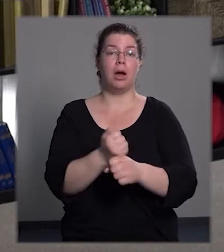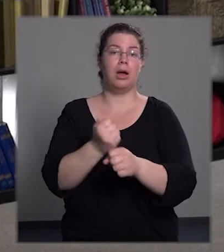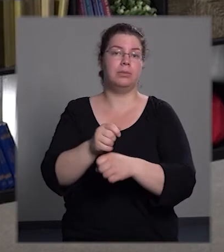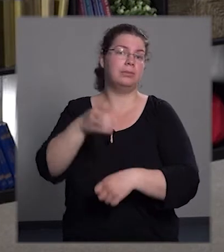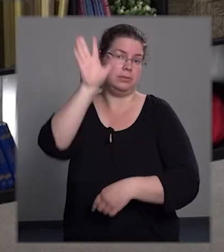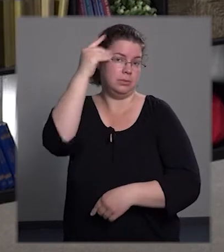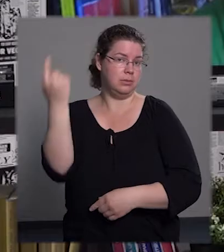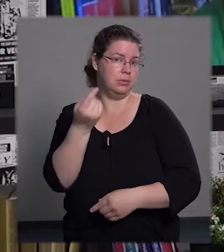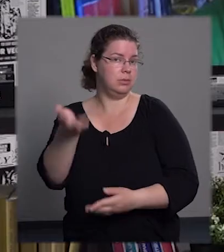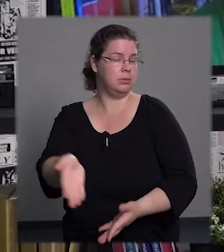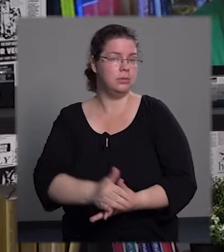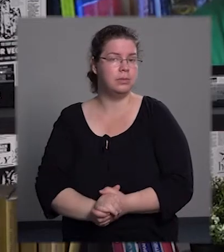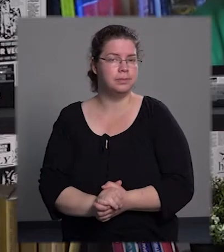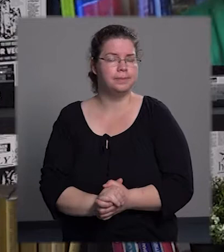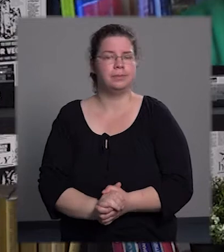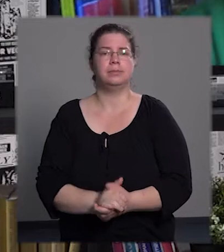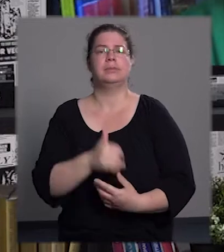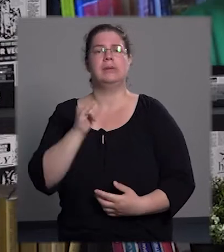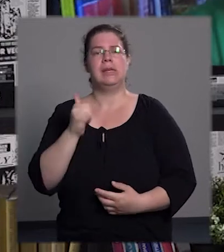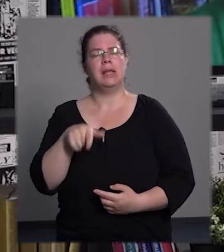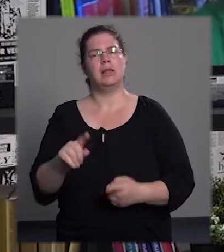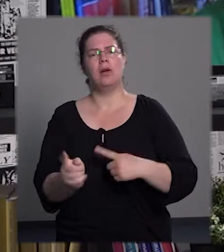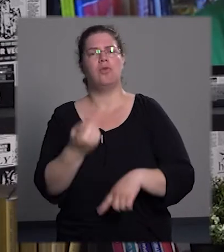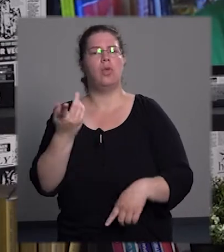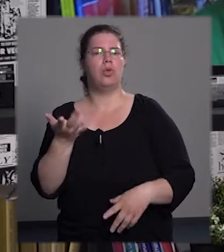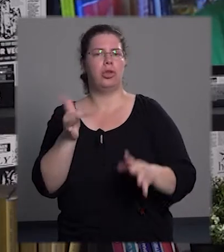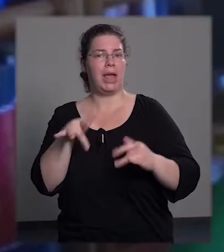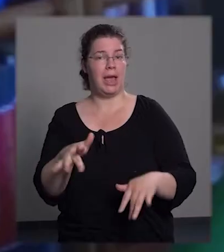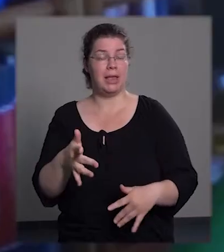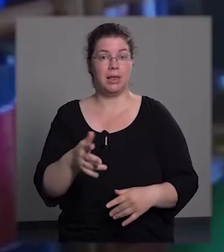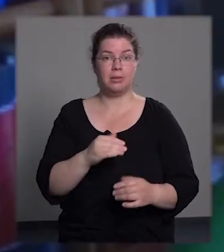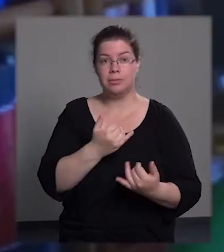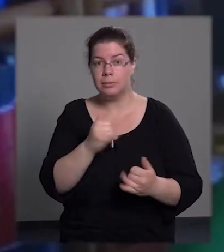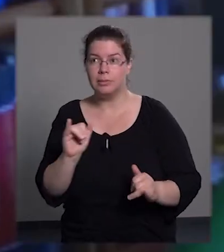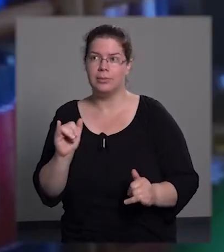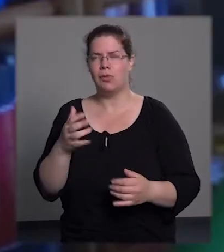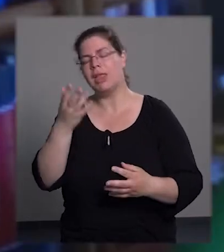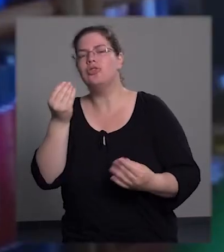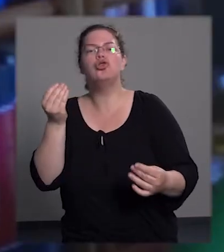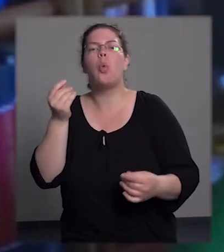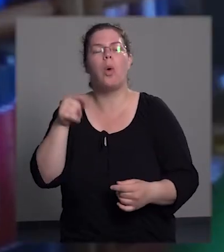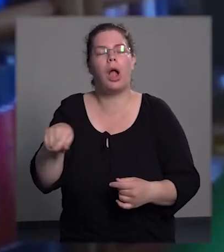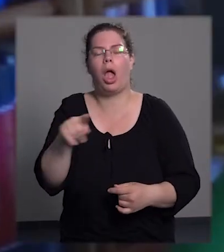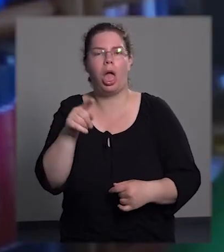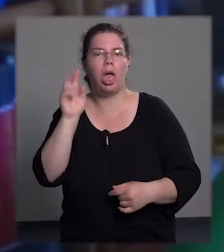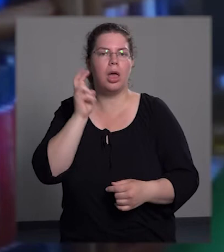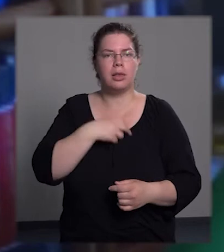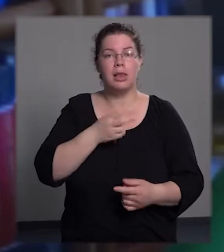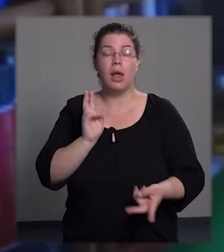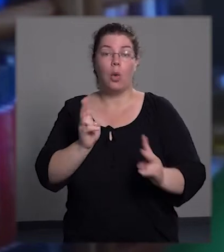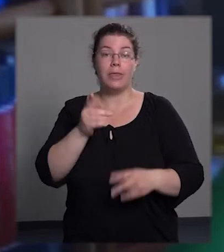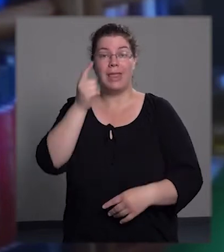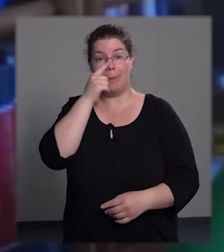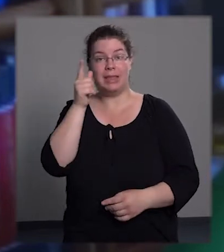emlékszobáját? Igen, hát az a furcsa helyzet állt elő, hogy mindenki, vagy nagyon sokan azt hiszik, hogy Neményi Lili azért